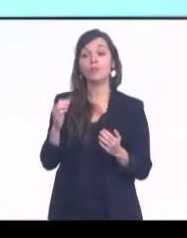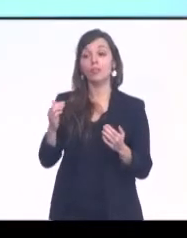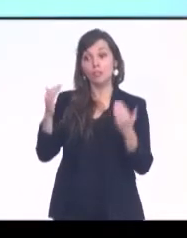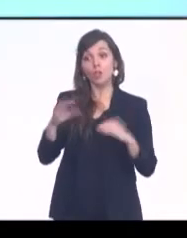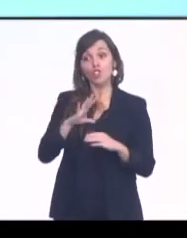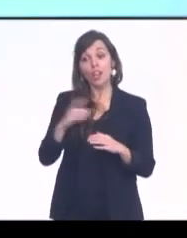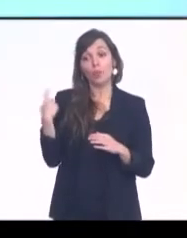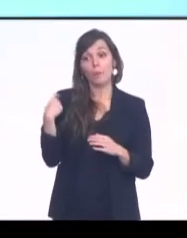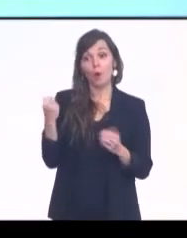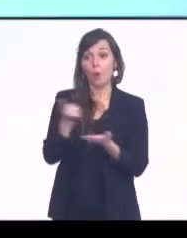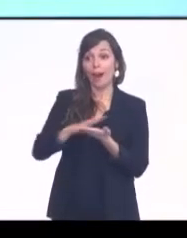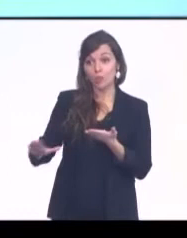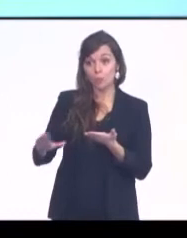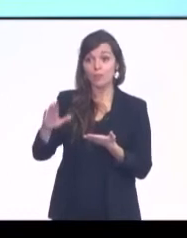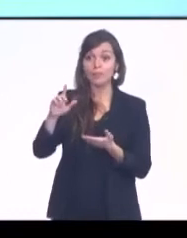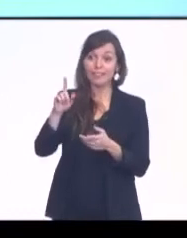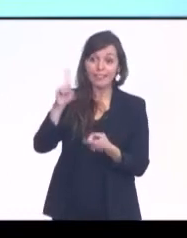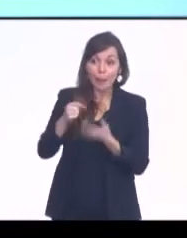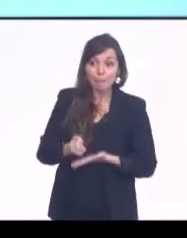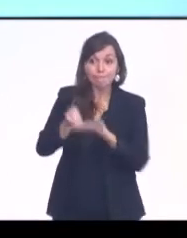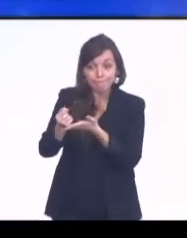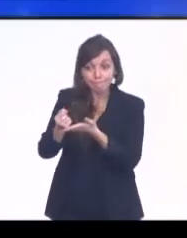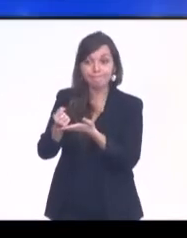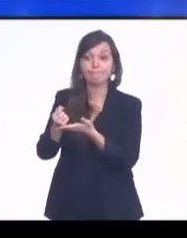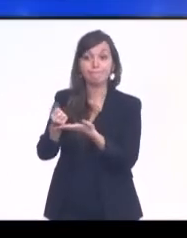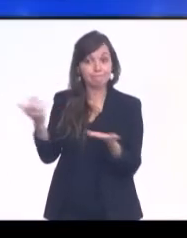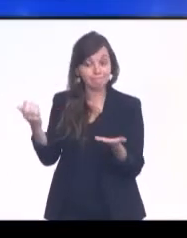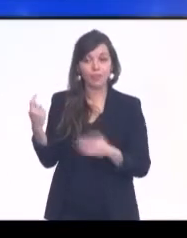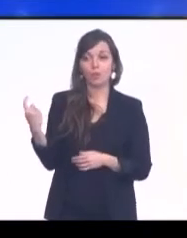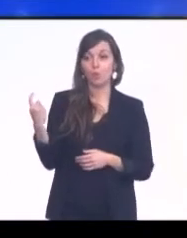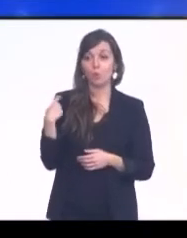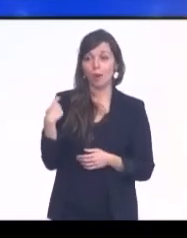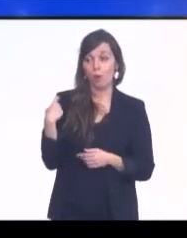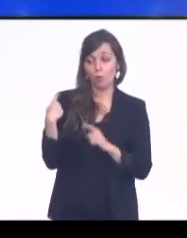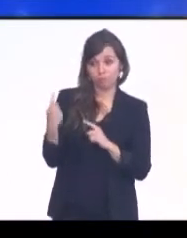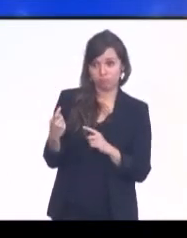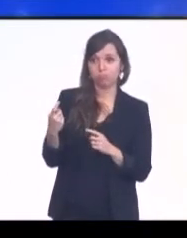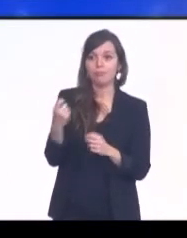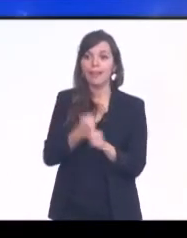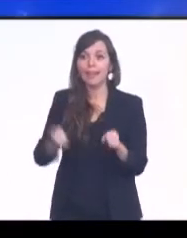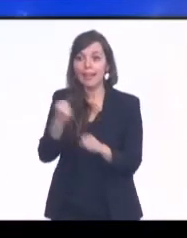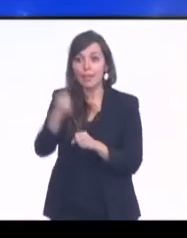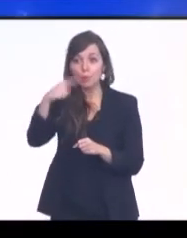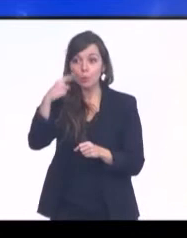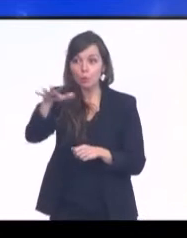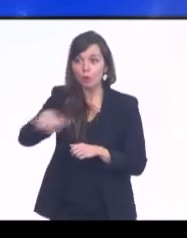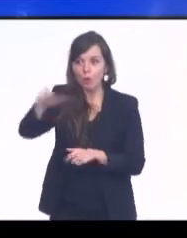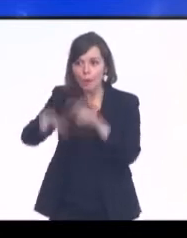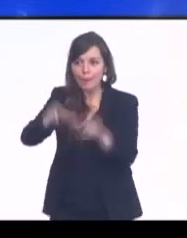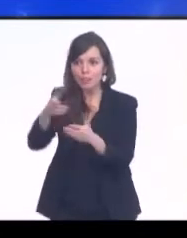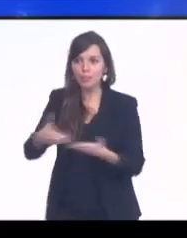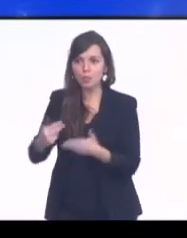gratuit d'appui dans le cadre de la crise. Ce numéro d'appui, il a été lancé pour les interrogations spécifiques des personnes en